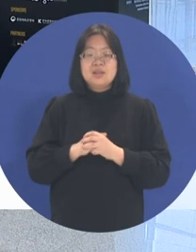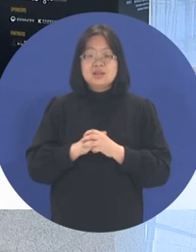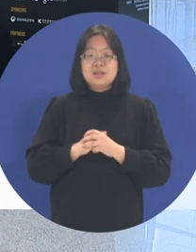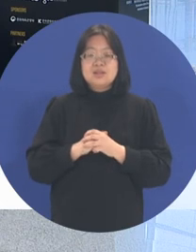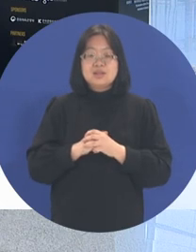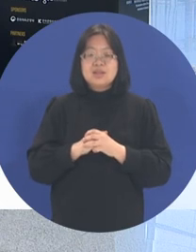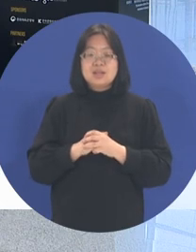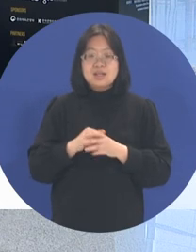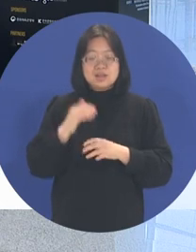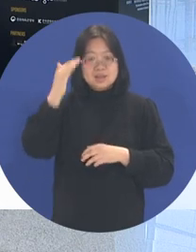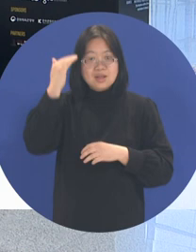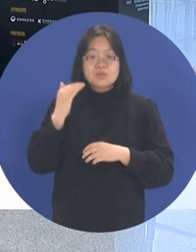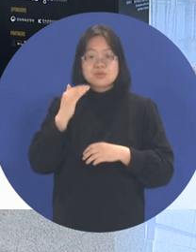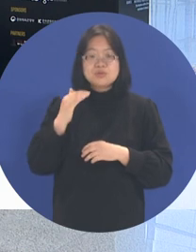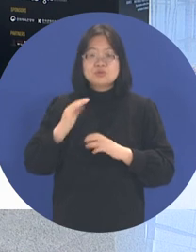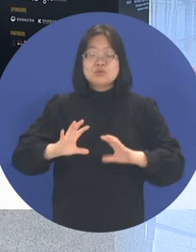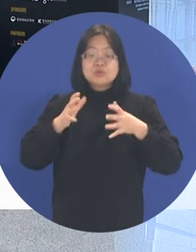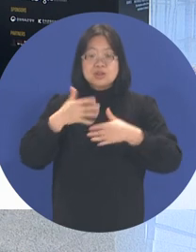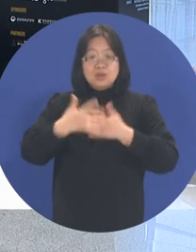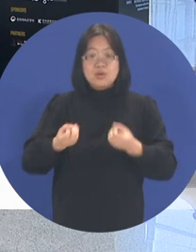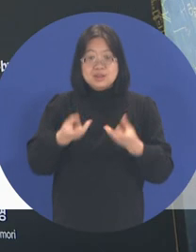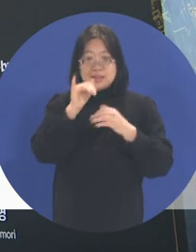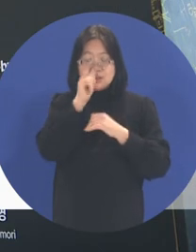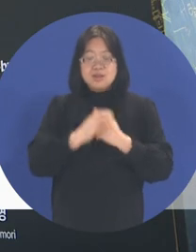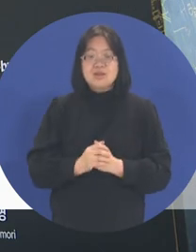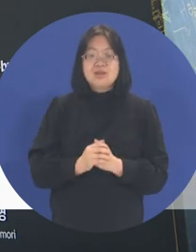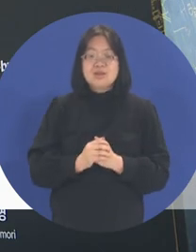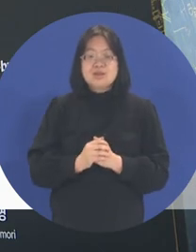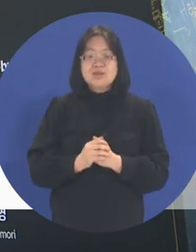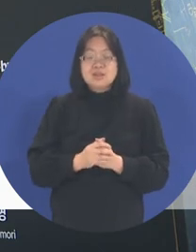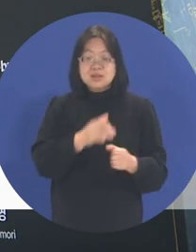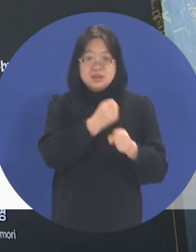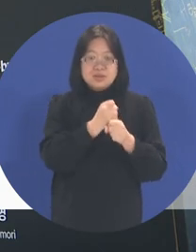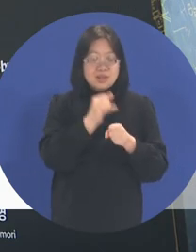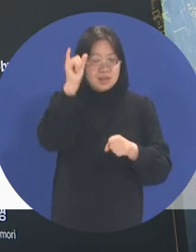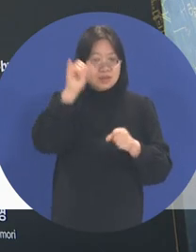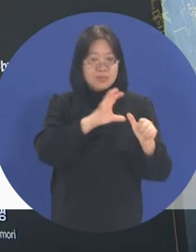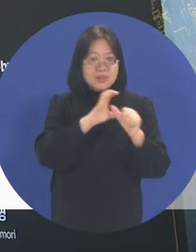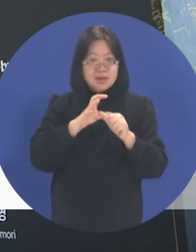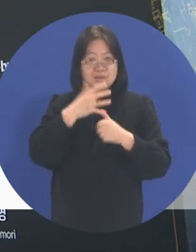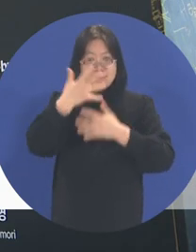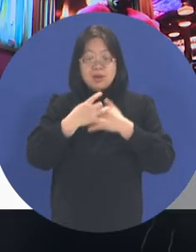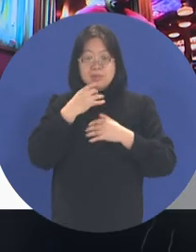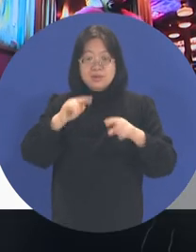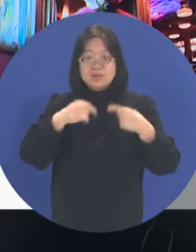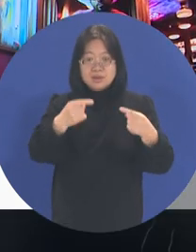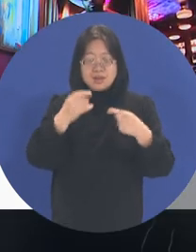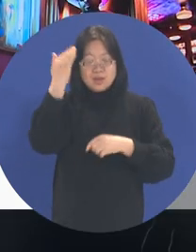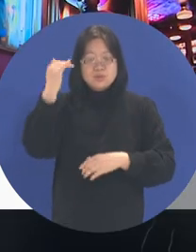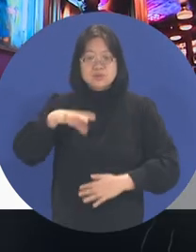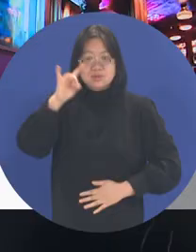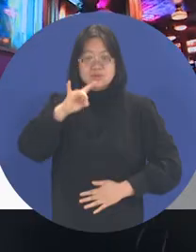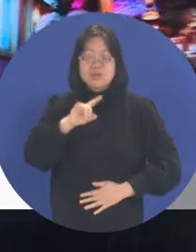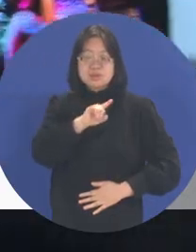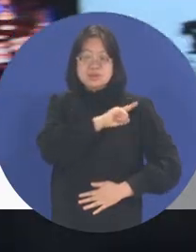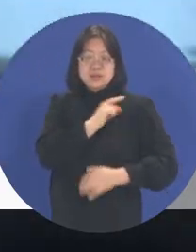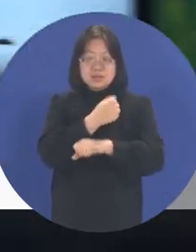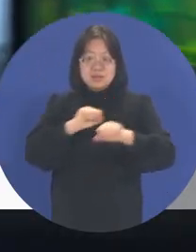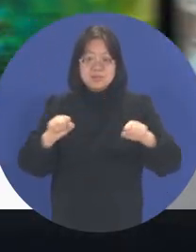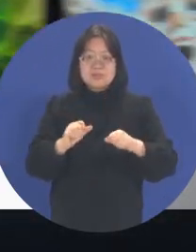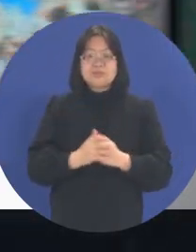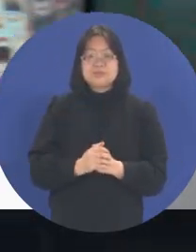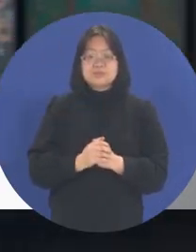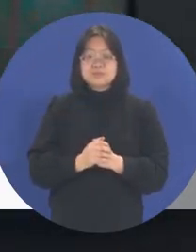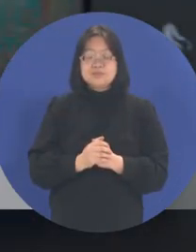대한민국 AI 국제영화제가 막을 올렸습니다. 생성형 AI를 활용한 영화만 참가하는 국내 최초, 최대 규모의